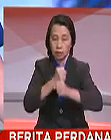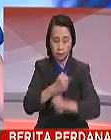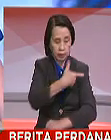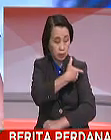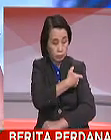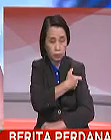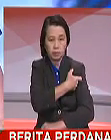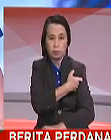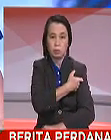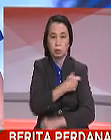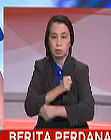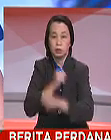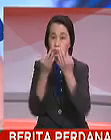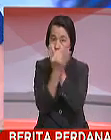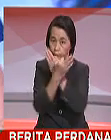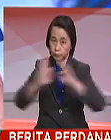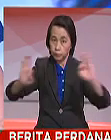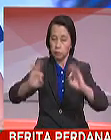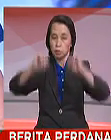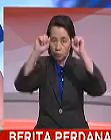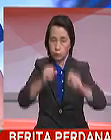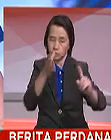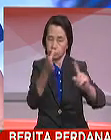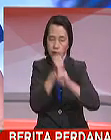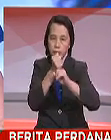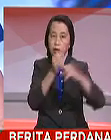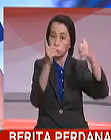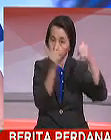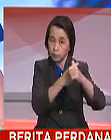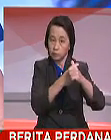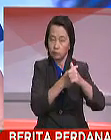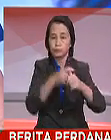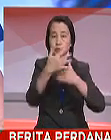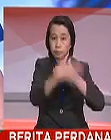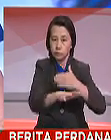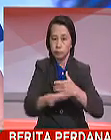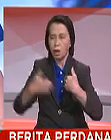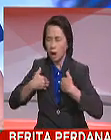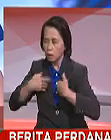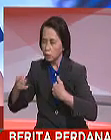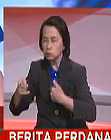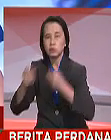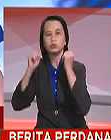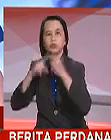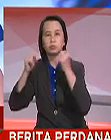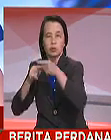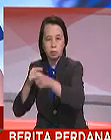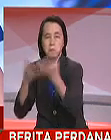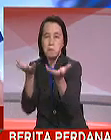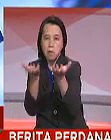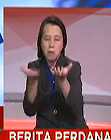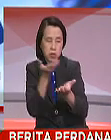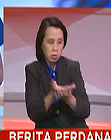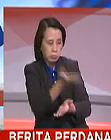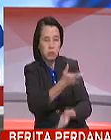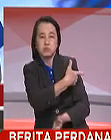vaksin COVID-19 secara percuma dapat dicapai terlebih dahulu. Ini selepas terdapat beberapa pihak swasta berhasrat